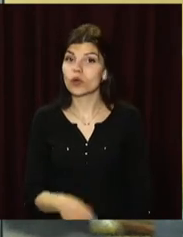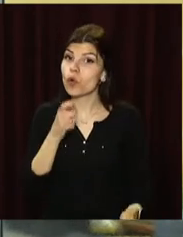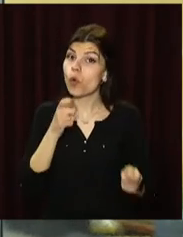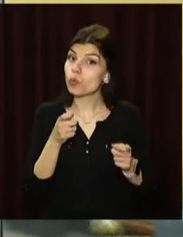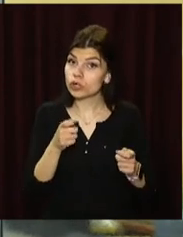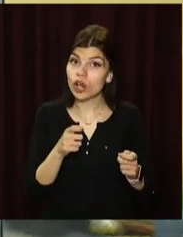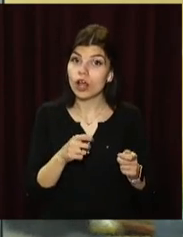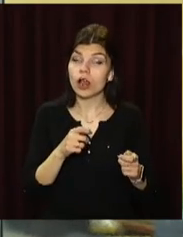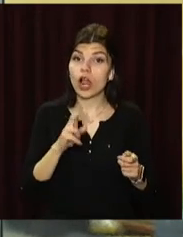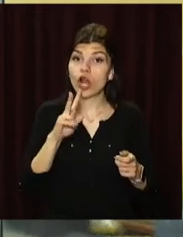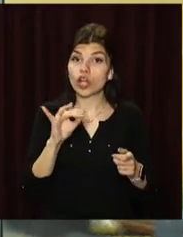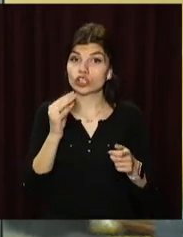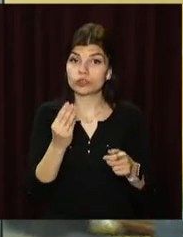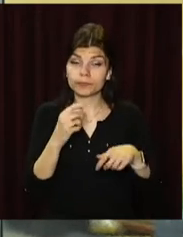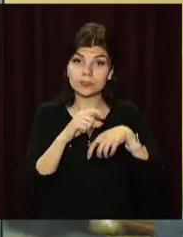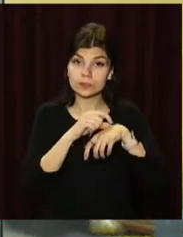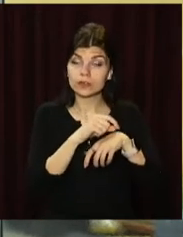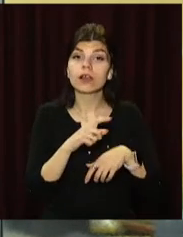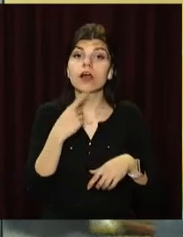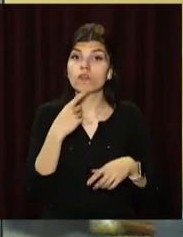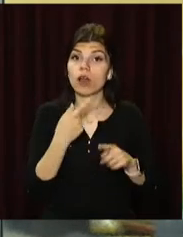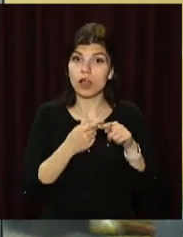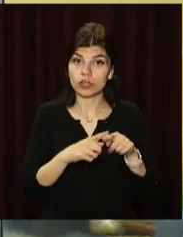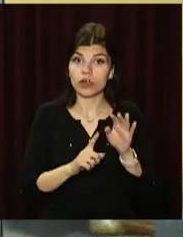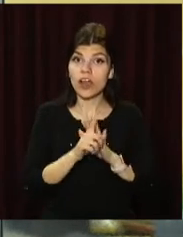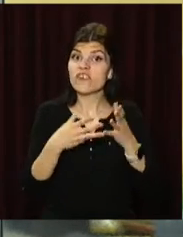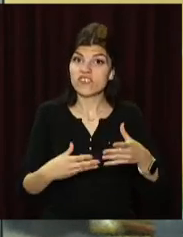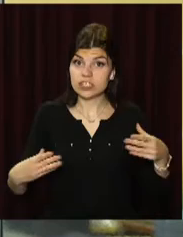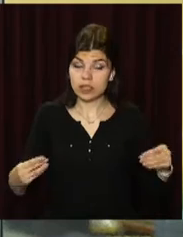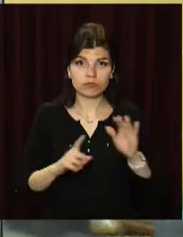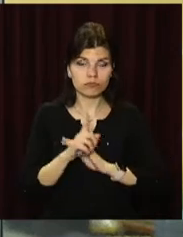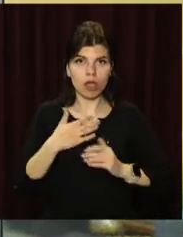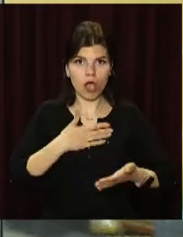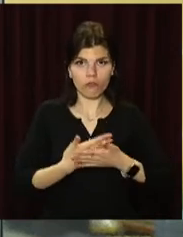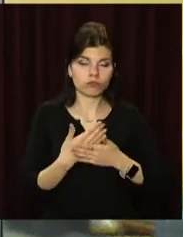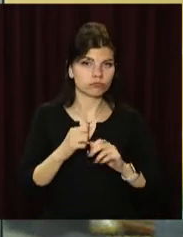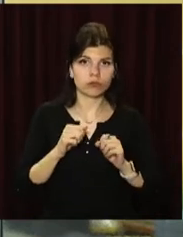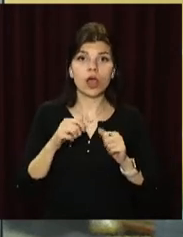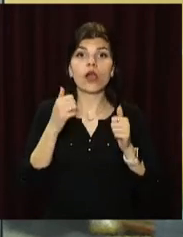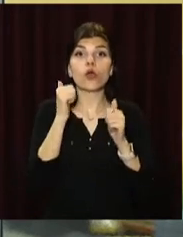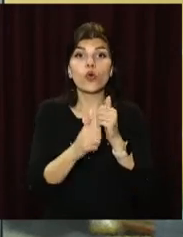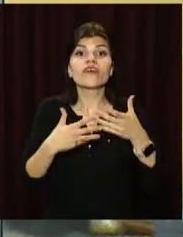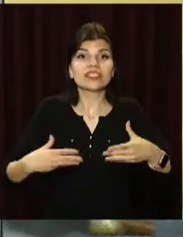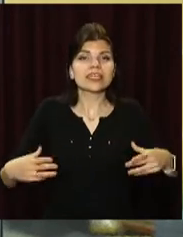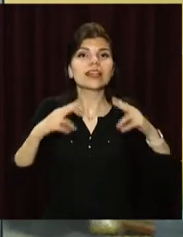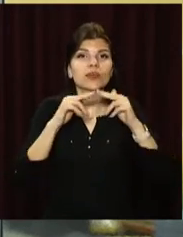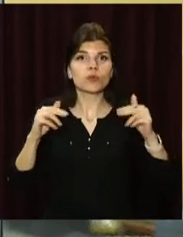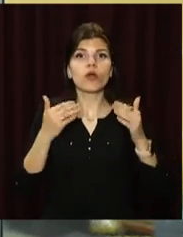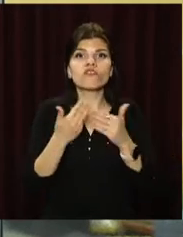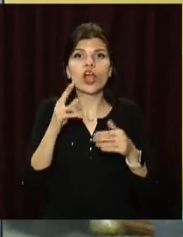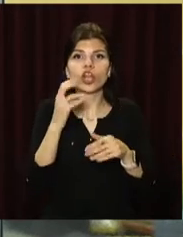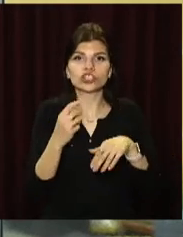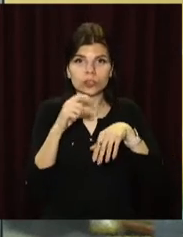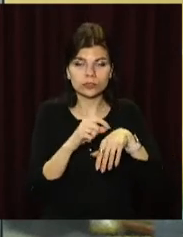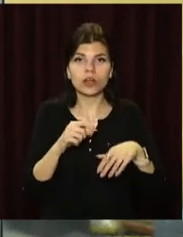Обережно, кліщі. Ці паразити зазвичай активізуються весною. Кожного сезону на Дніпропетровщині від кліщів